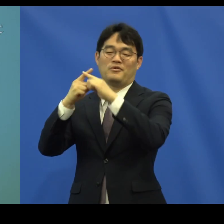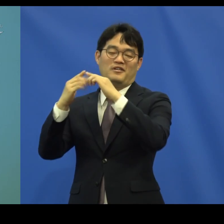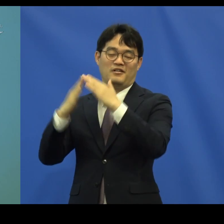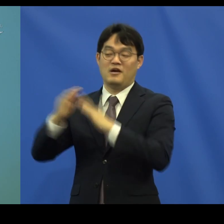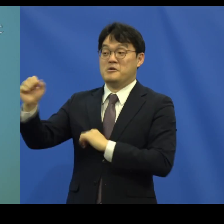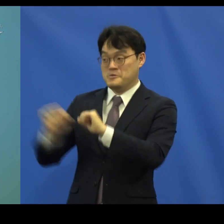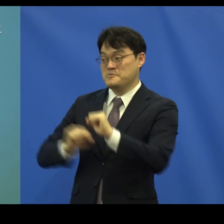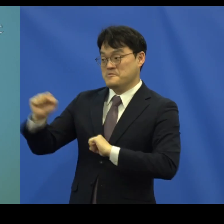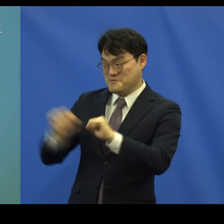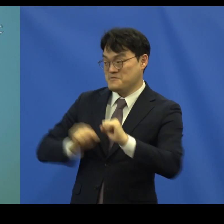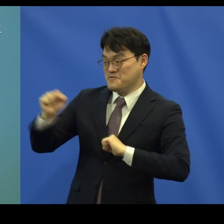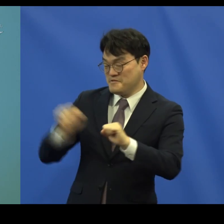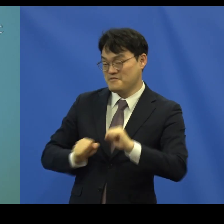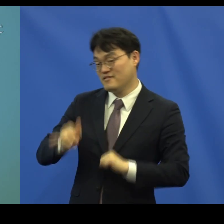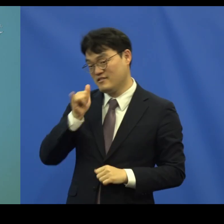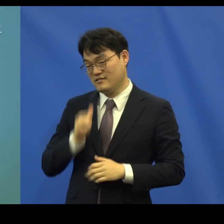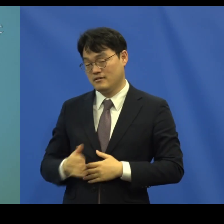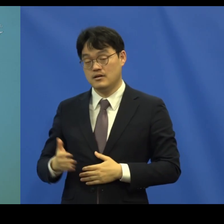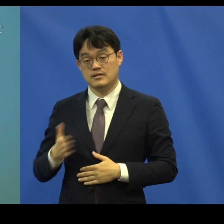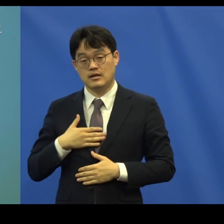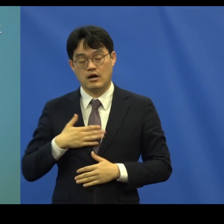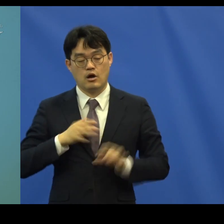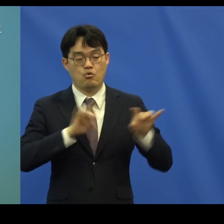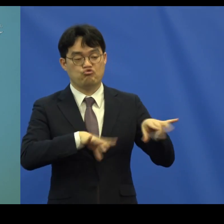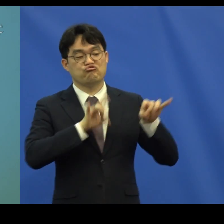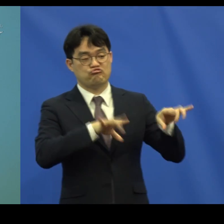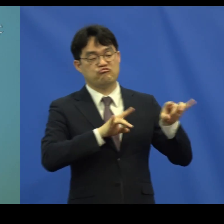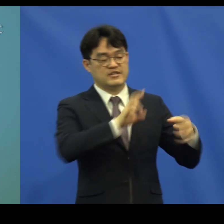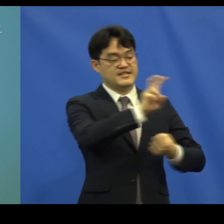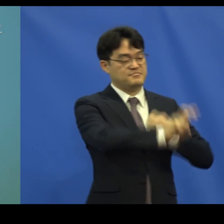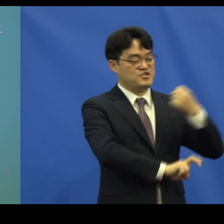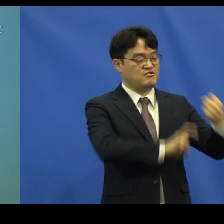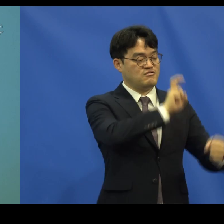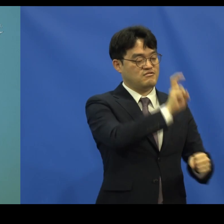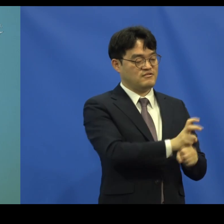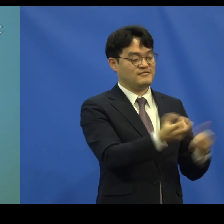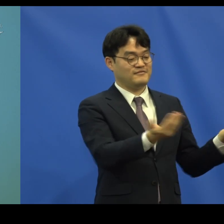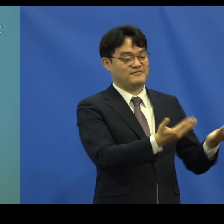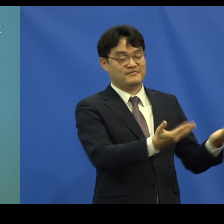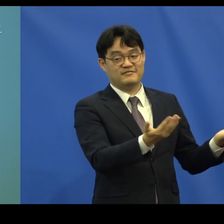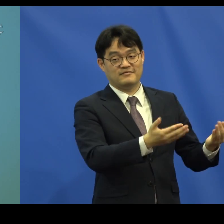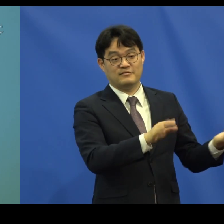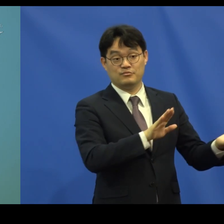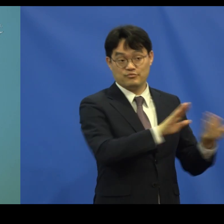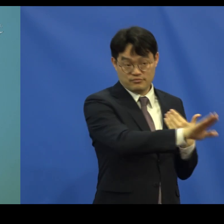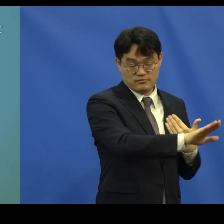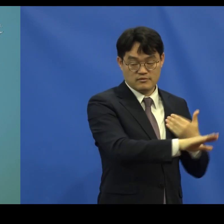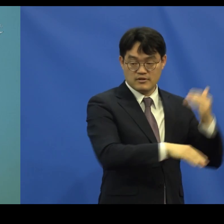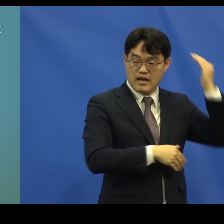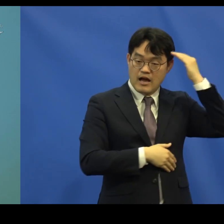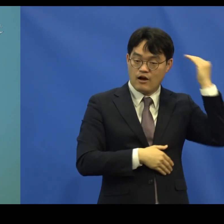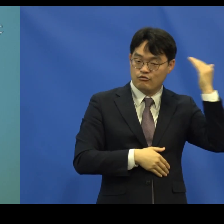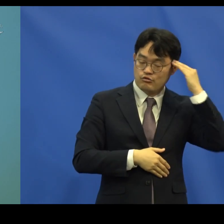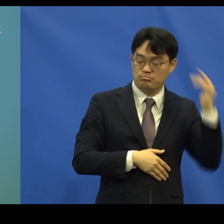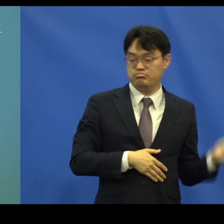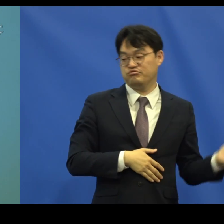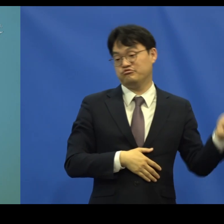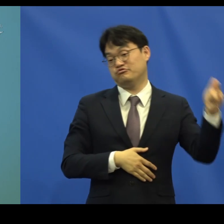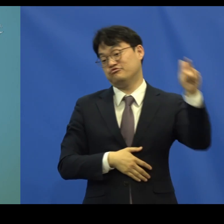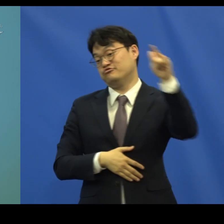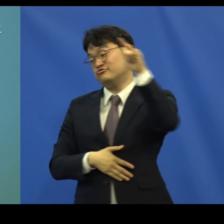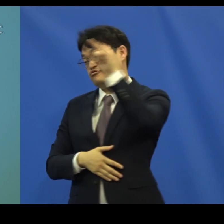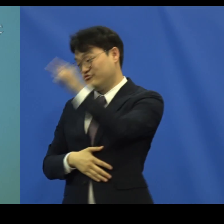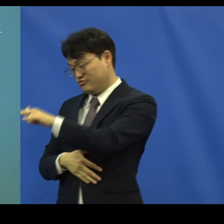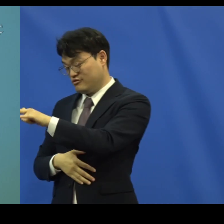호주에서 20년 사역하고 또 이렇게 한국으로 돌아와서 그 당시에 이미 이제 36년의